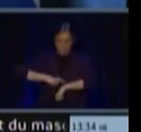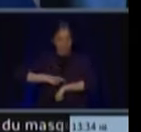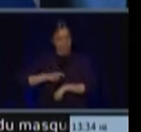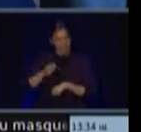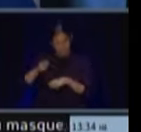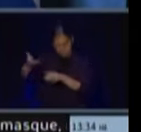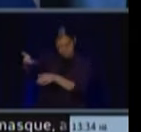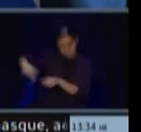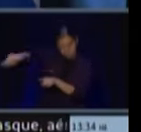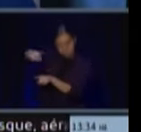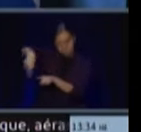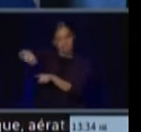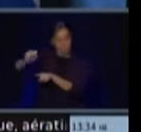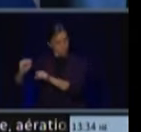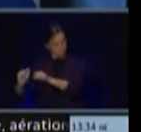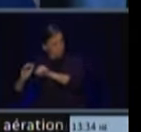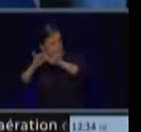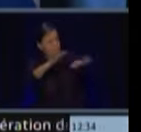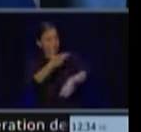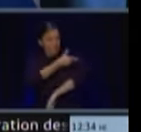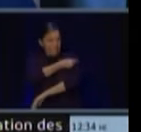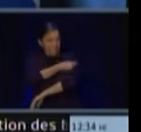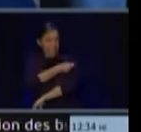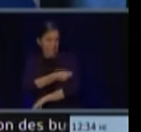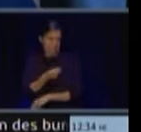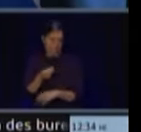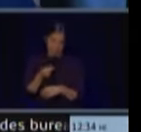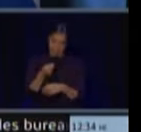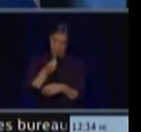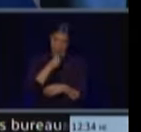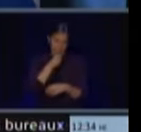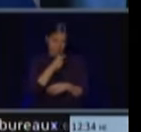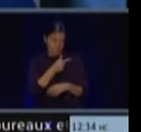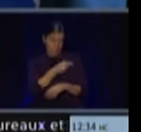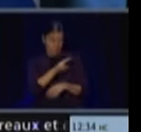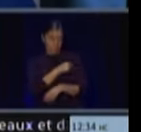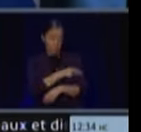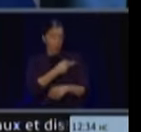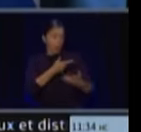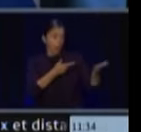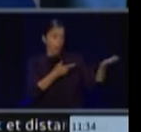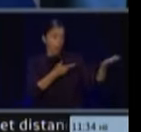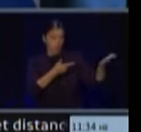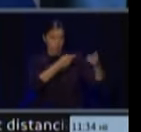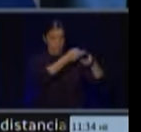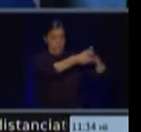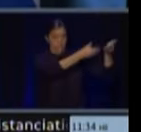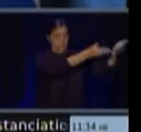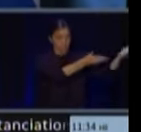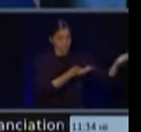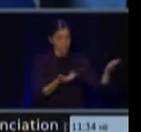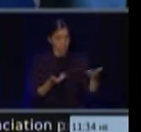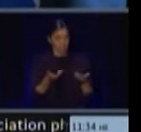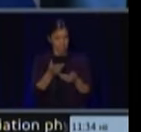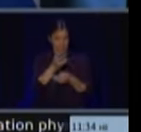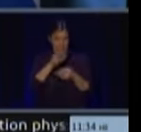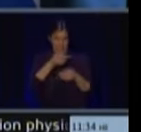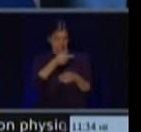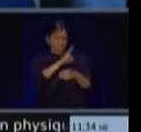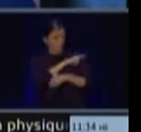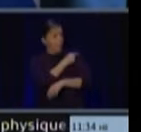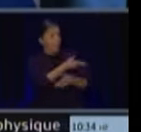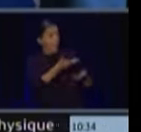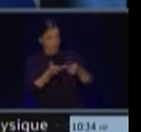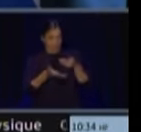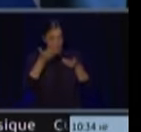aller à l'hôpital, vous allez aller aux soins intensifs, puis notre réseau, il est déjà pas mal fragile. C'est ça. Et là, ça